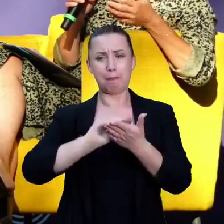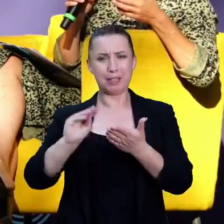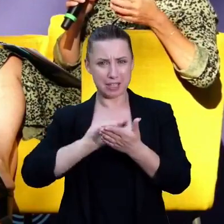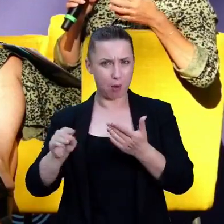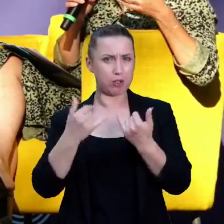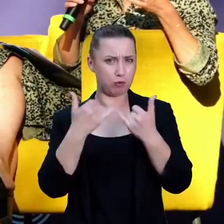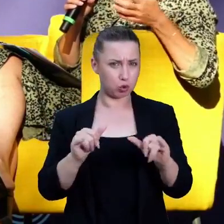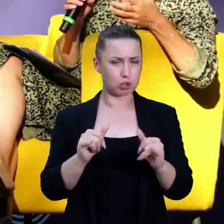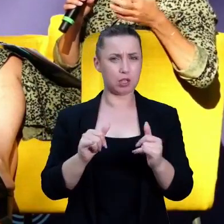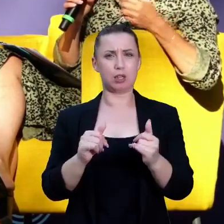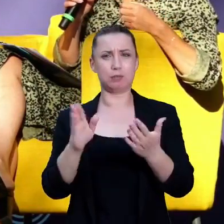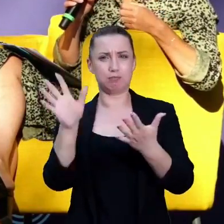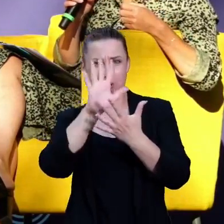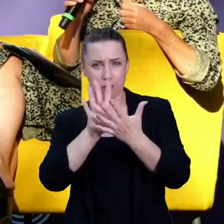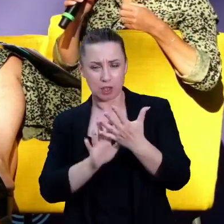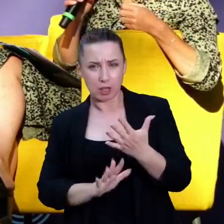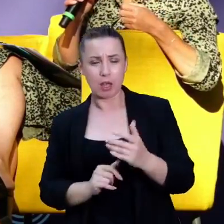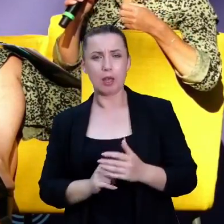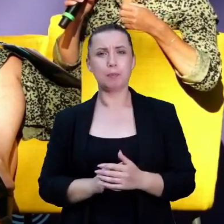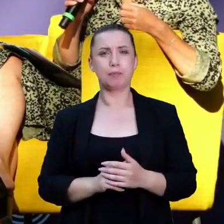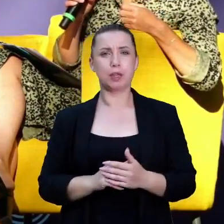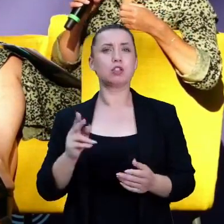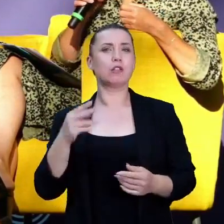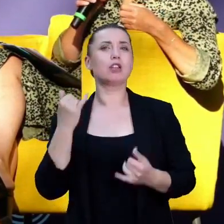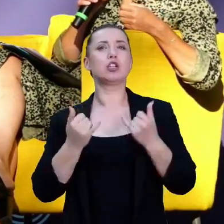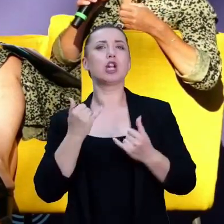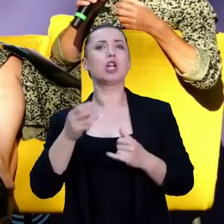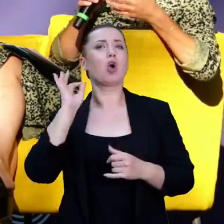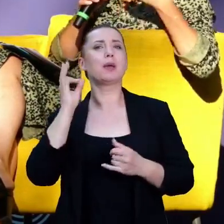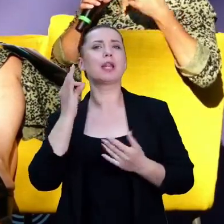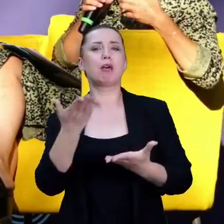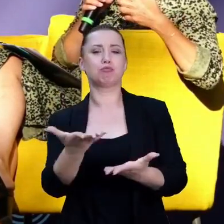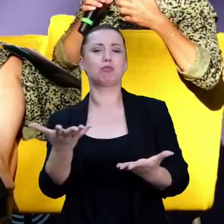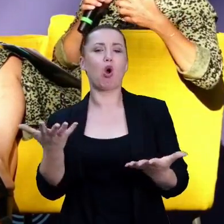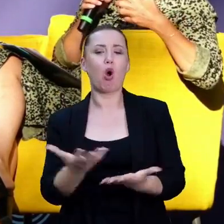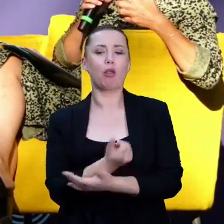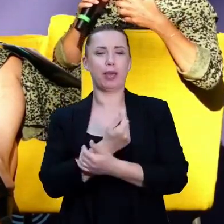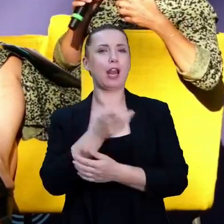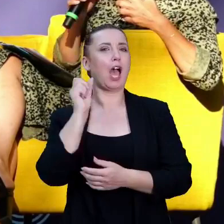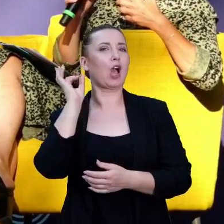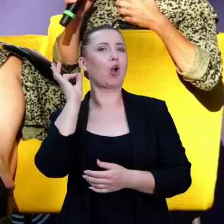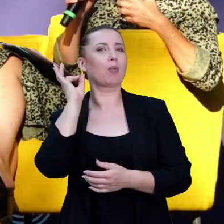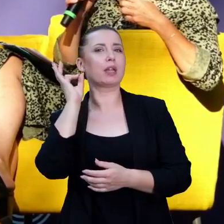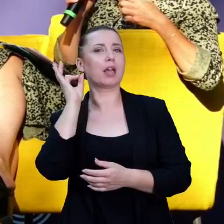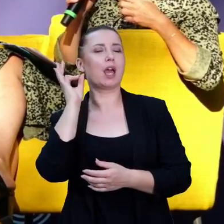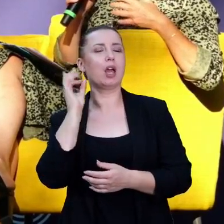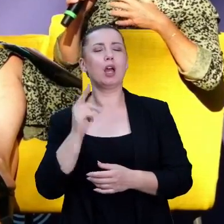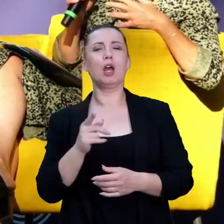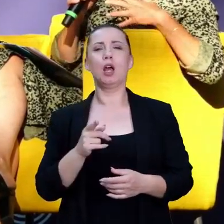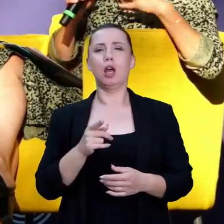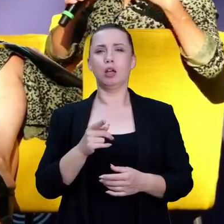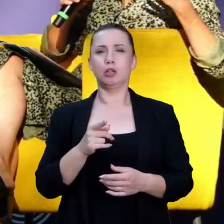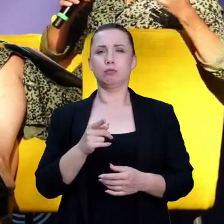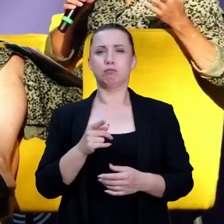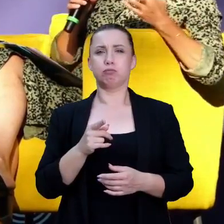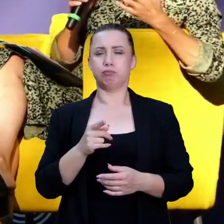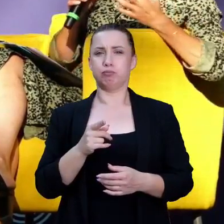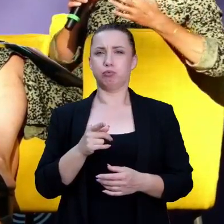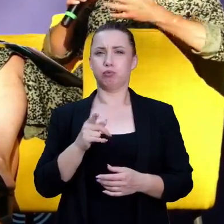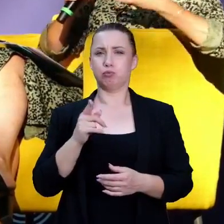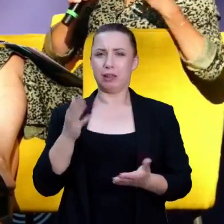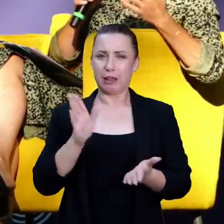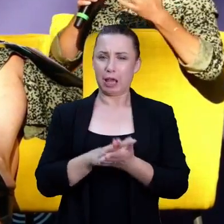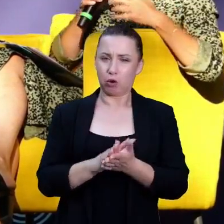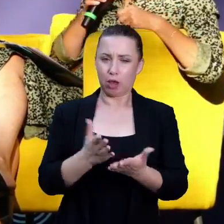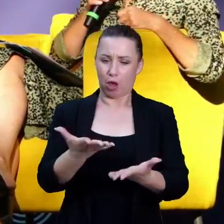kobiety odbierają nawet nagrody bardzo prestiżowe, to one są zawsze gdzieś tam trochę wycofane, no i nie